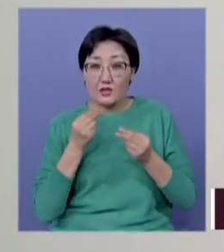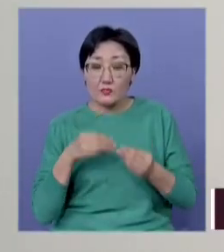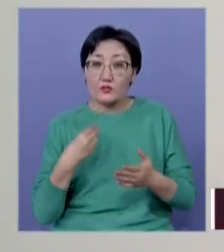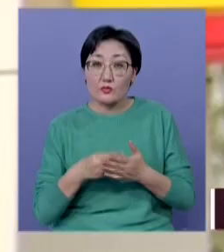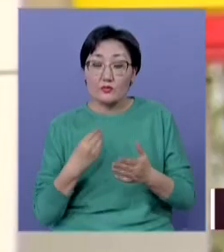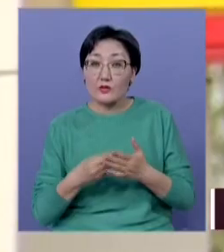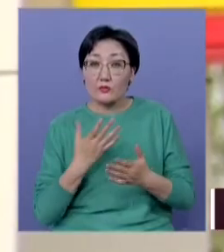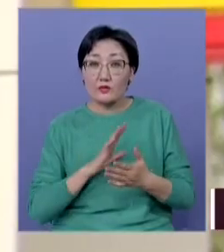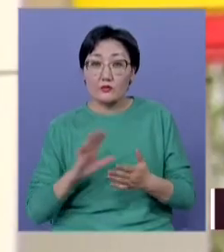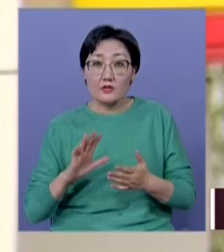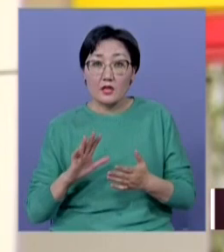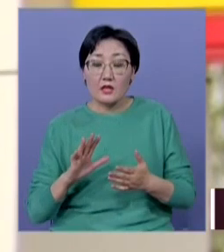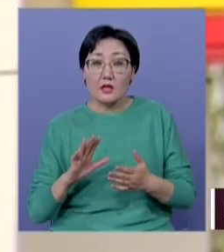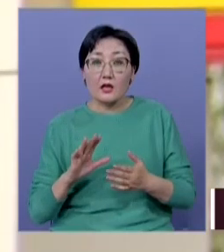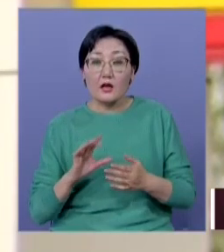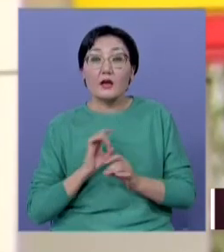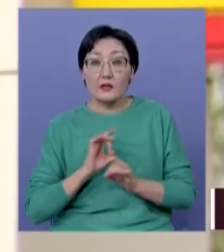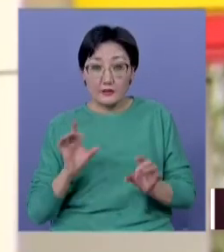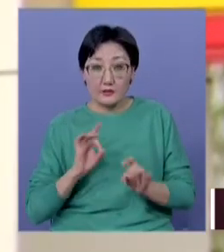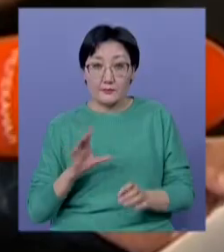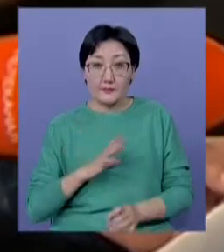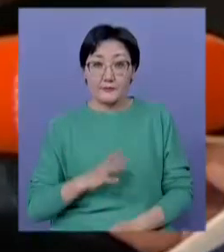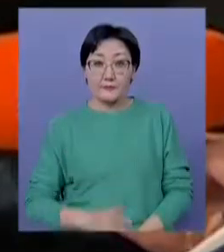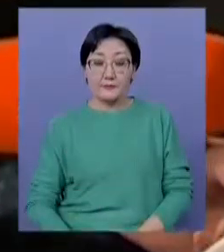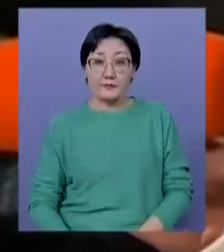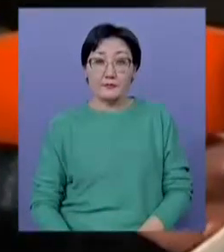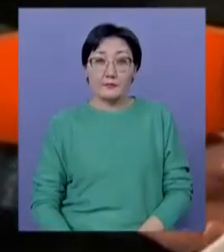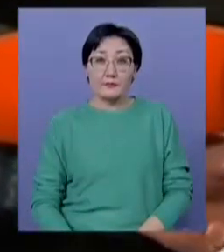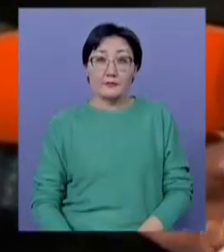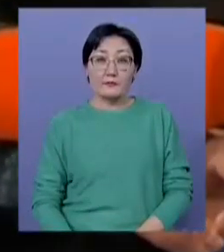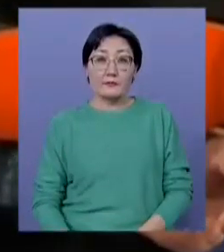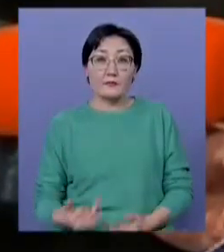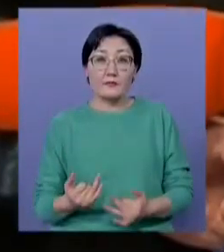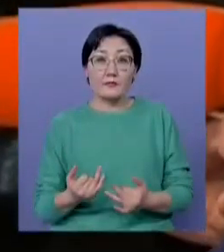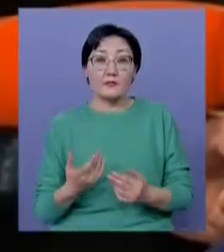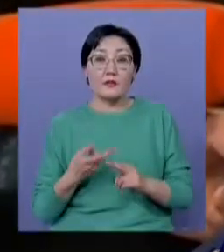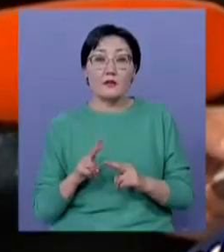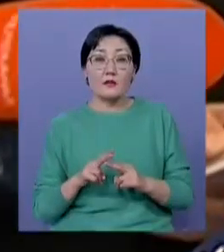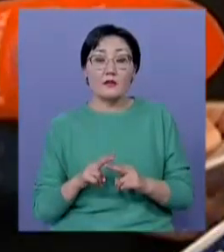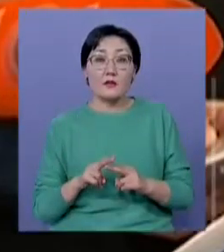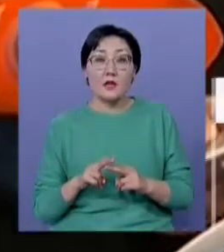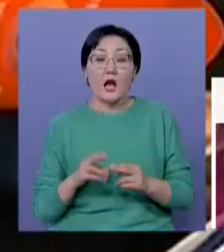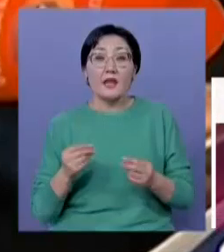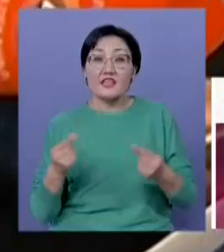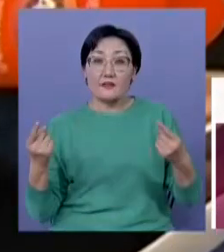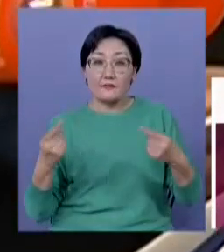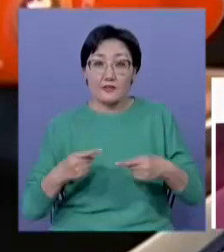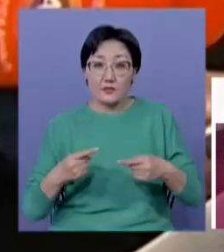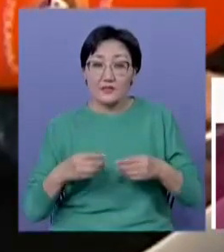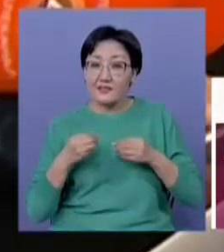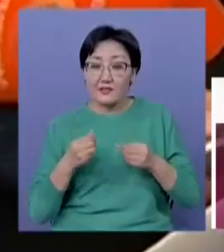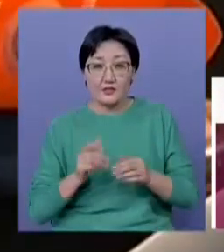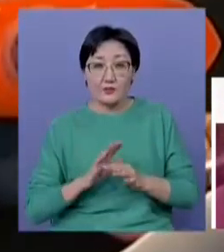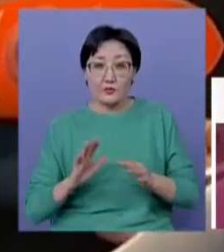өспейтінін деген болжам жасады. Что значит, оно как повлияет на инфляцию? Инфляцияға елеулі әсер